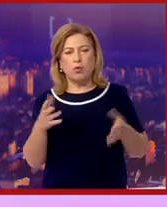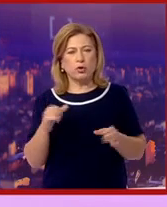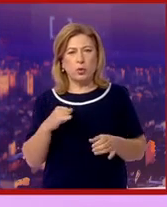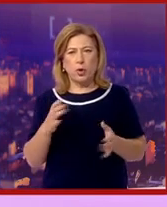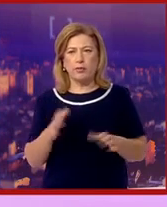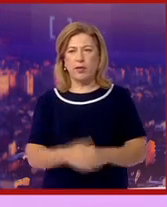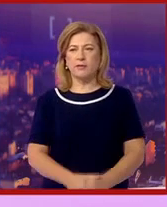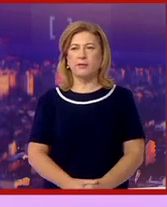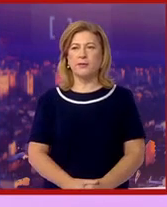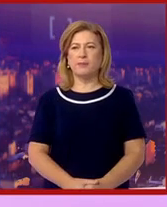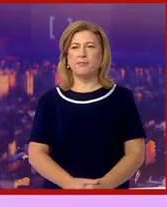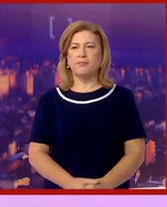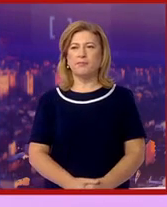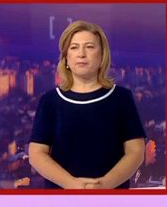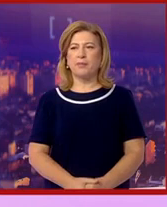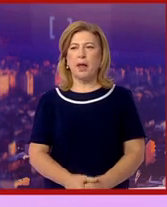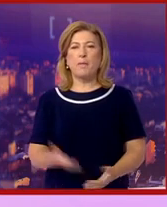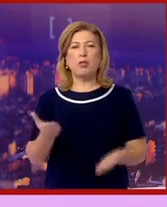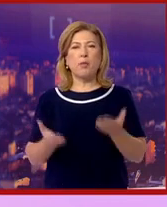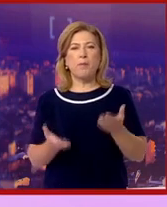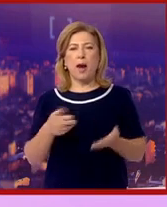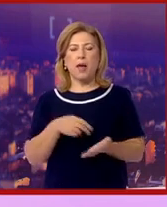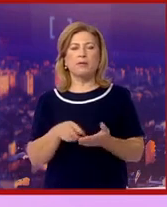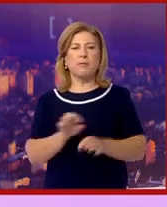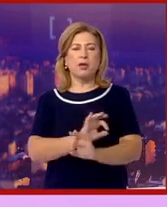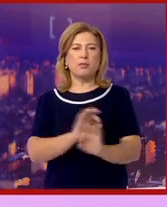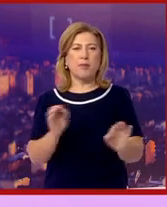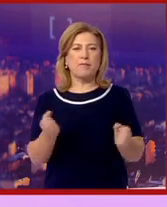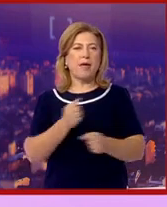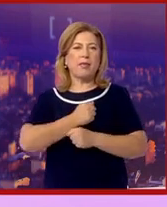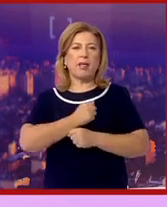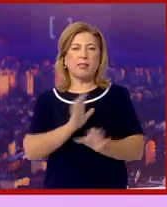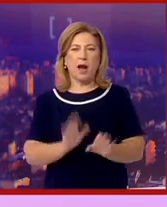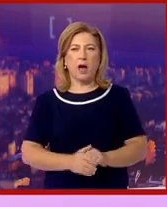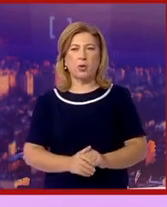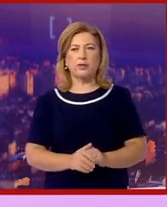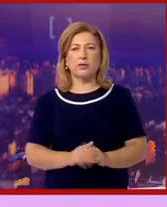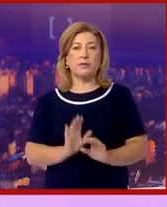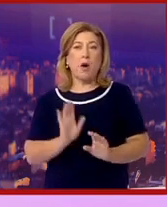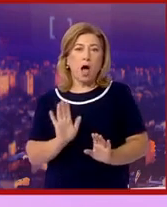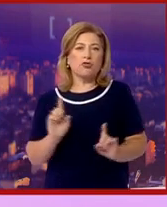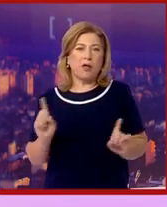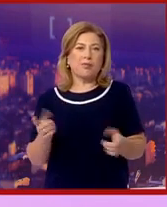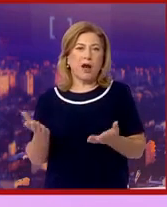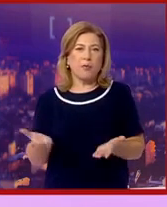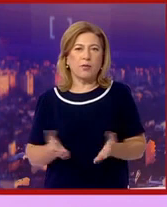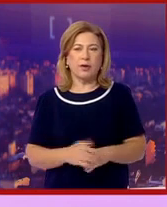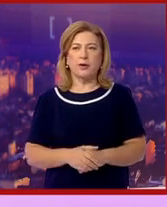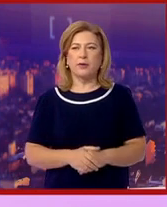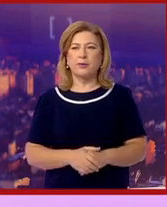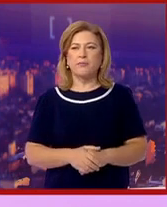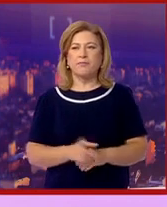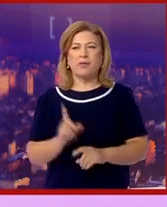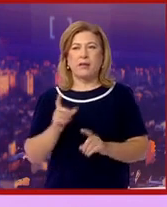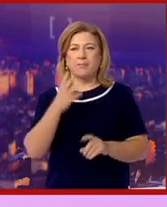folosi. Nativilor balanță le merge excelent în dragoste, sau cel puțin așa ar trebui. Dacă sunteți